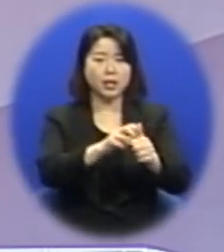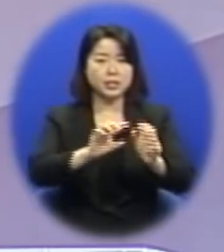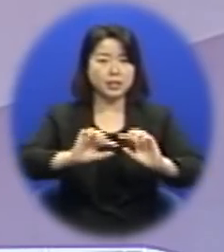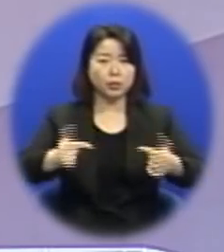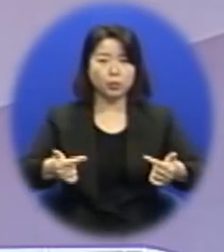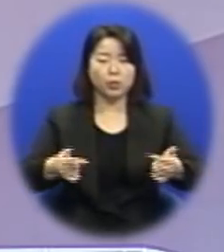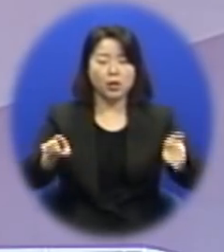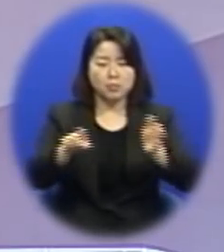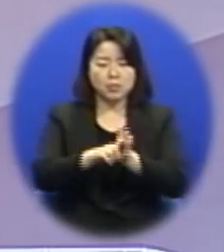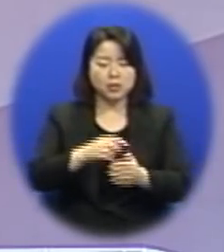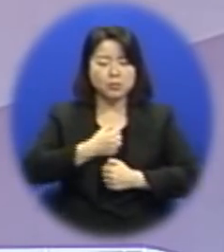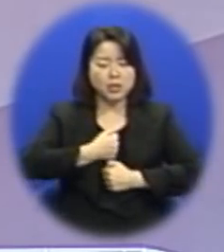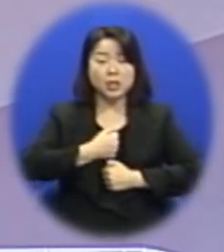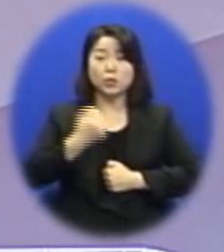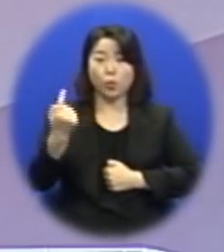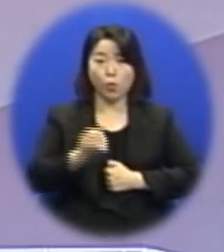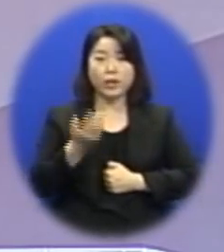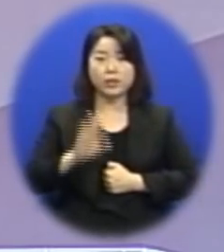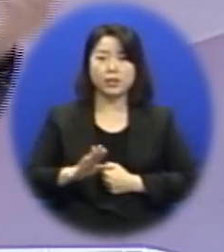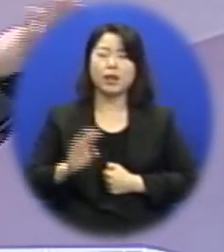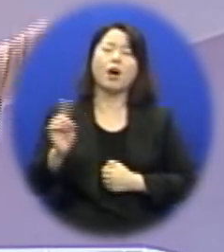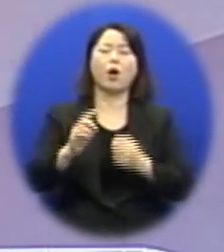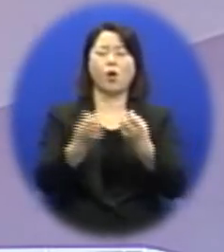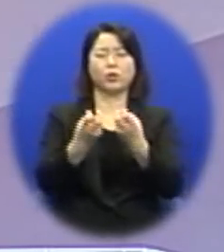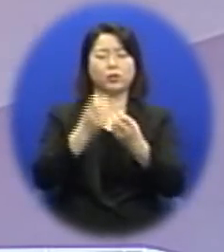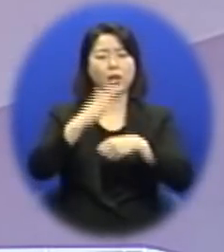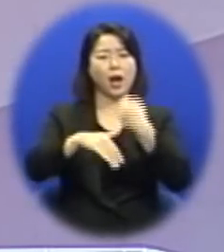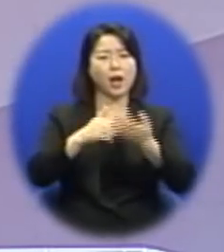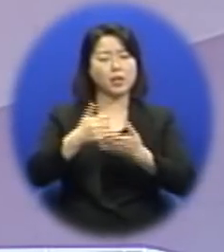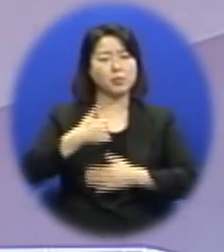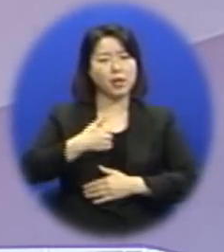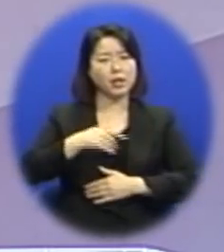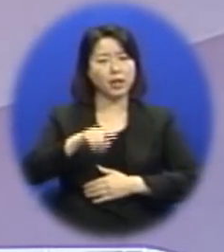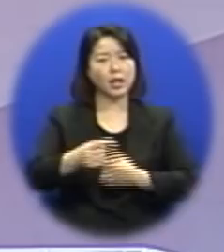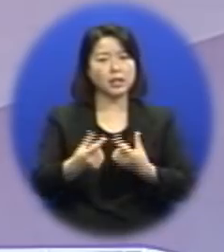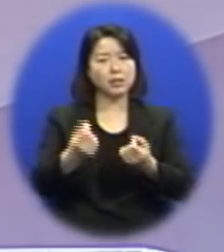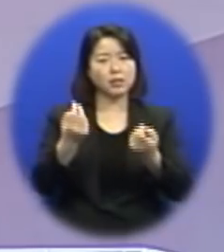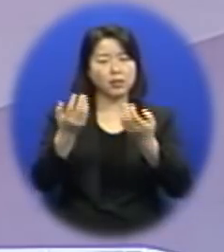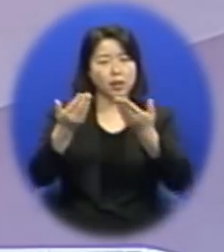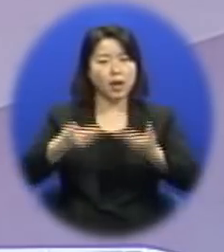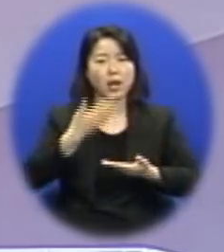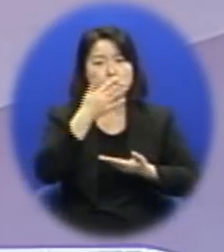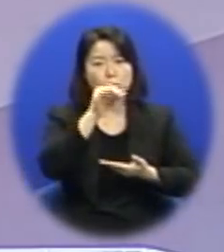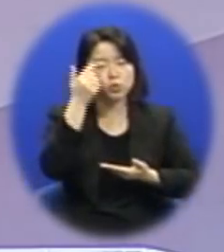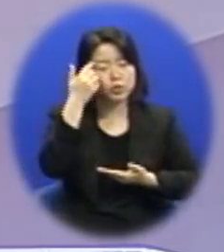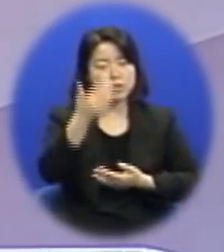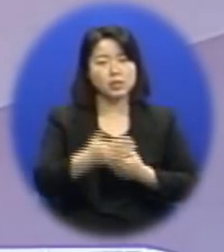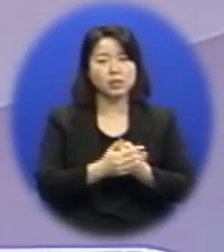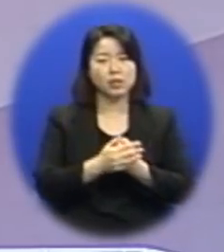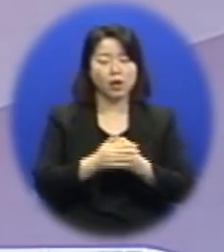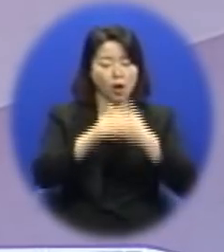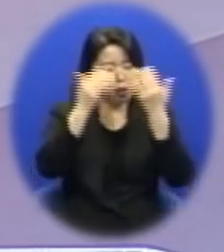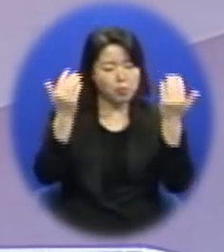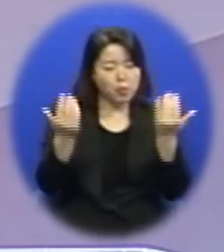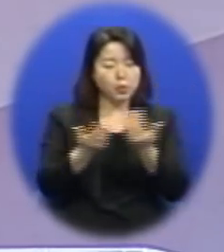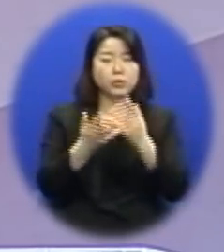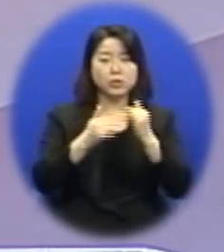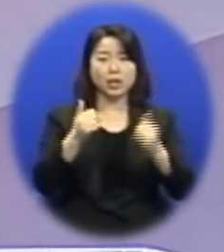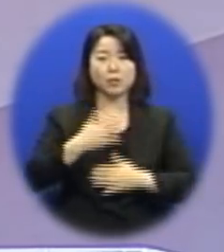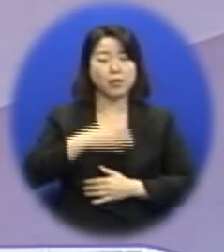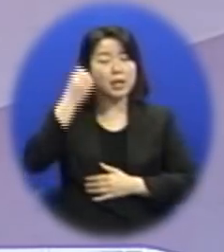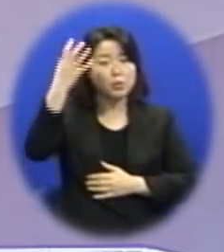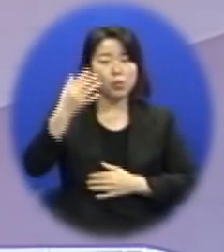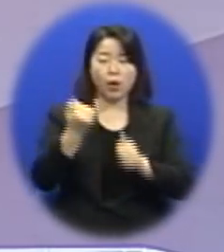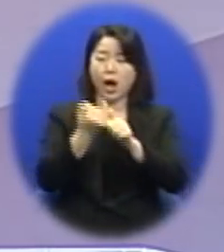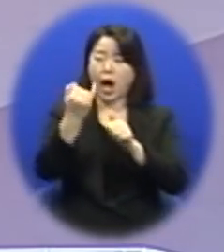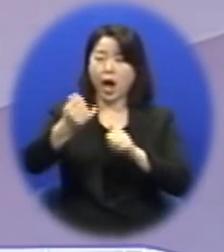믿음을 지켰는데 어떻게 하나님은 나에게 이렇게 하실 수 있지 어떻게 모든 사람이 다 나를 잊어버리고 아내마저도